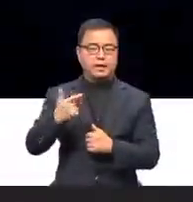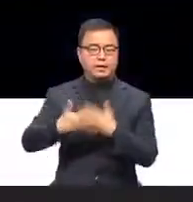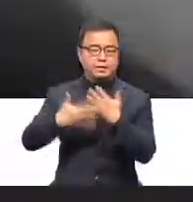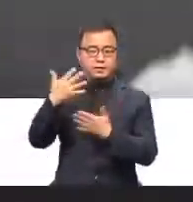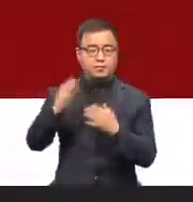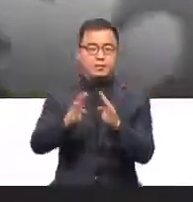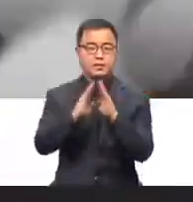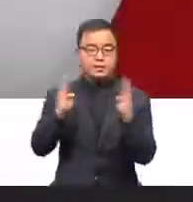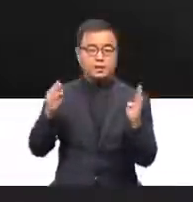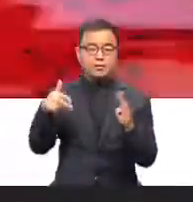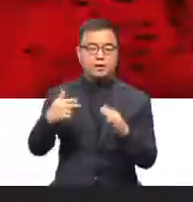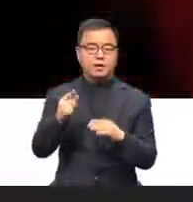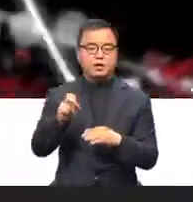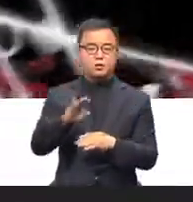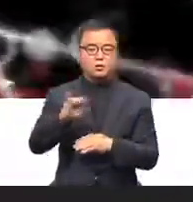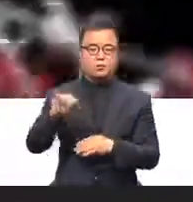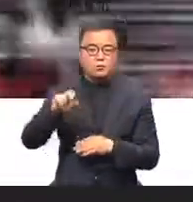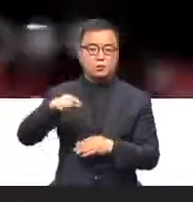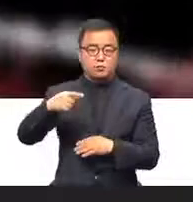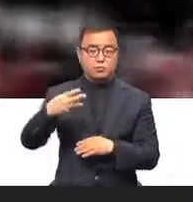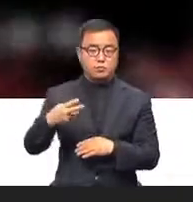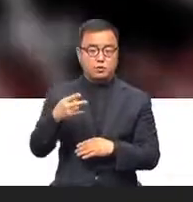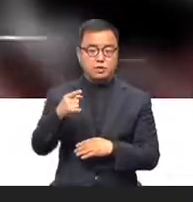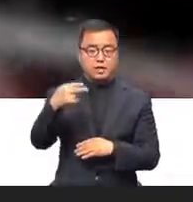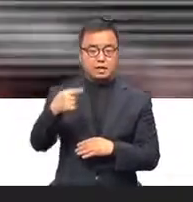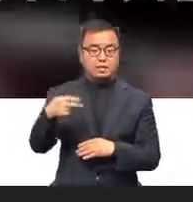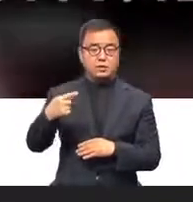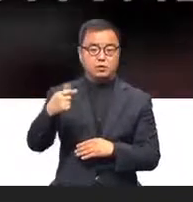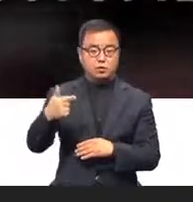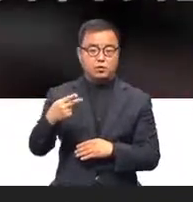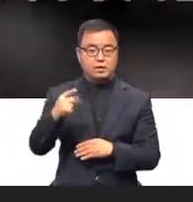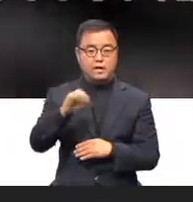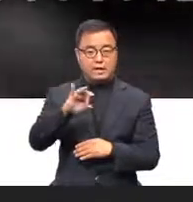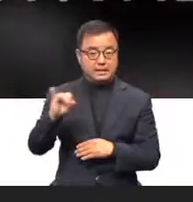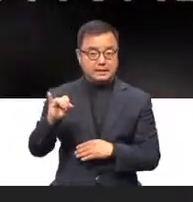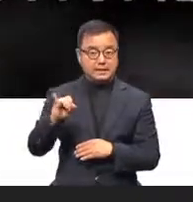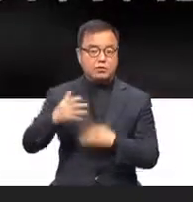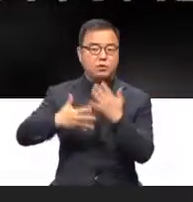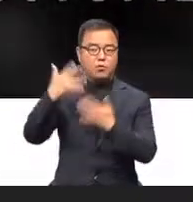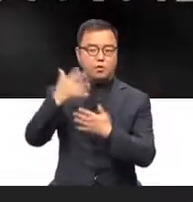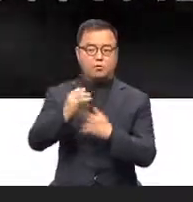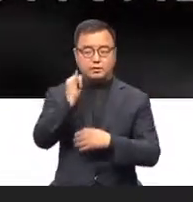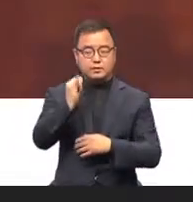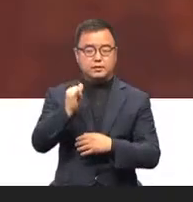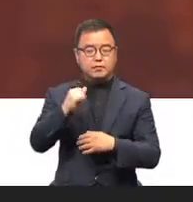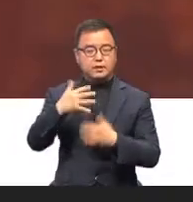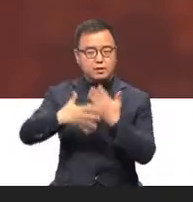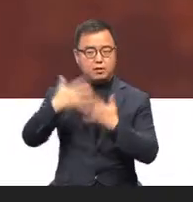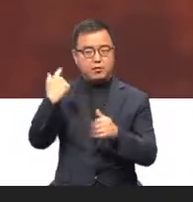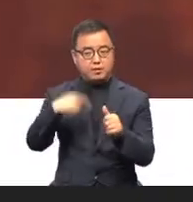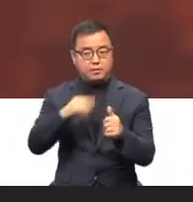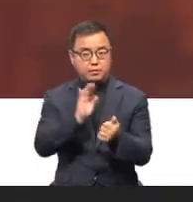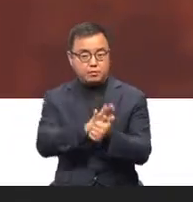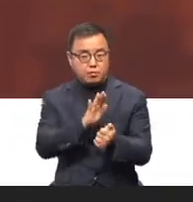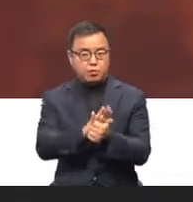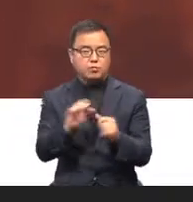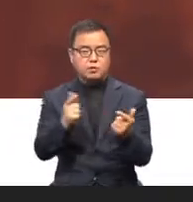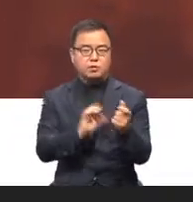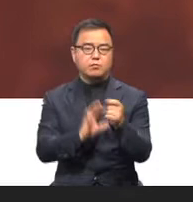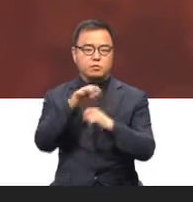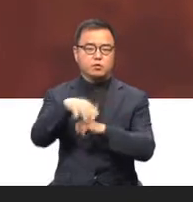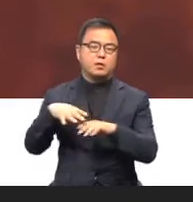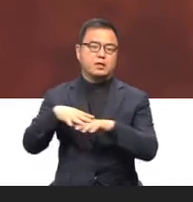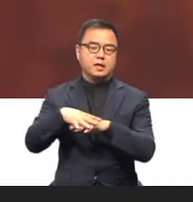자무시 감독 의 좀비물 되듯 온다 2 도 준비되어 있습니다 영화 제작지원 과 교육도 교류와 글로벌 네트워크의